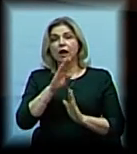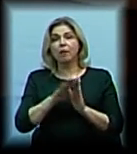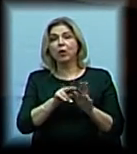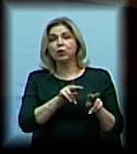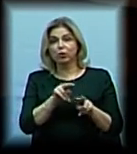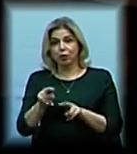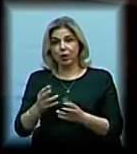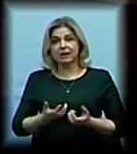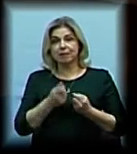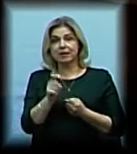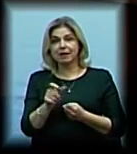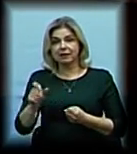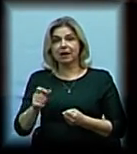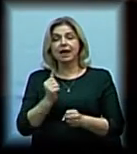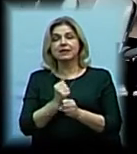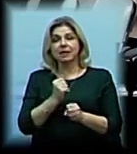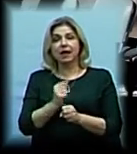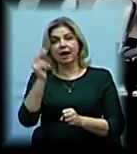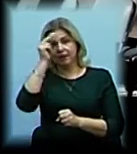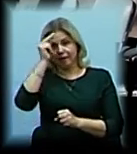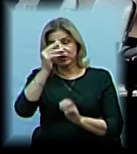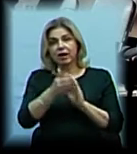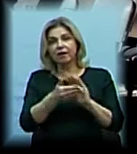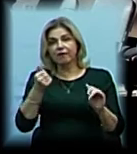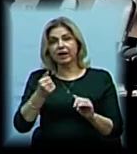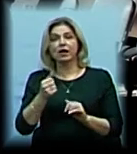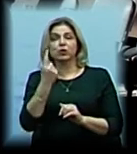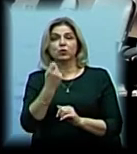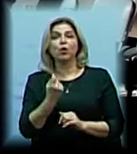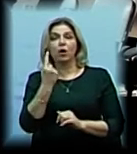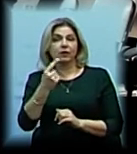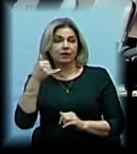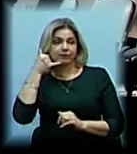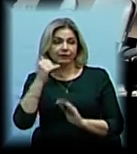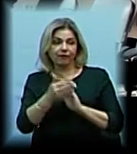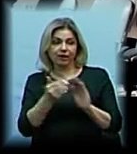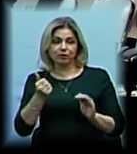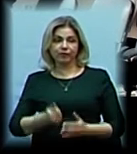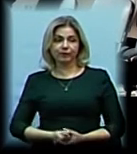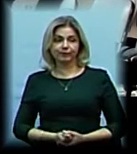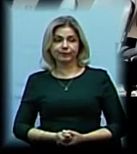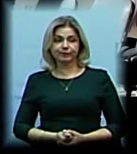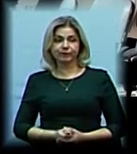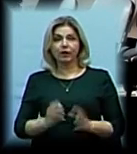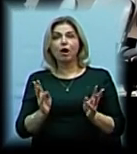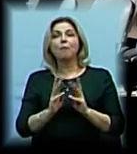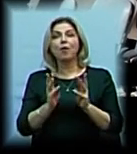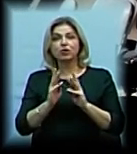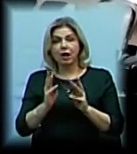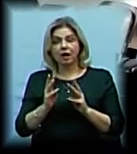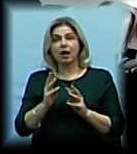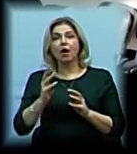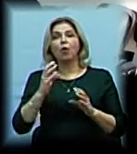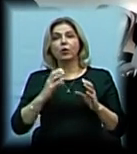рятувальників здійснили навчальний виклик за номером швидкого реагування 101. Пожарчина имени Петра